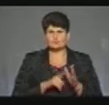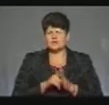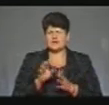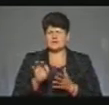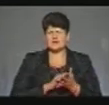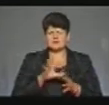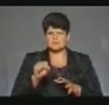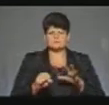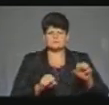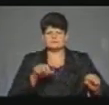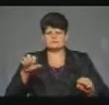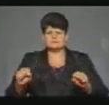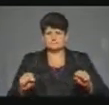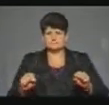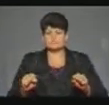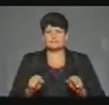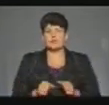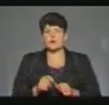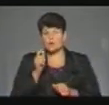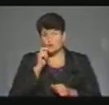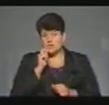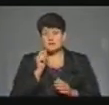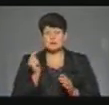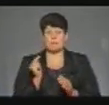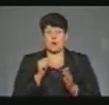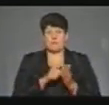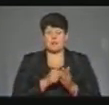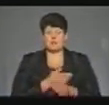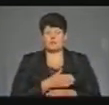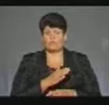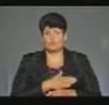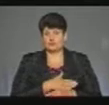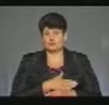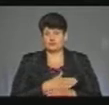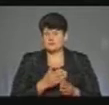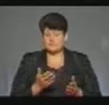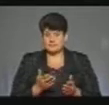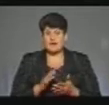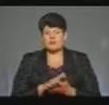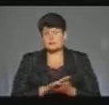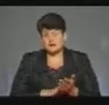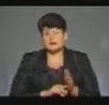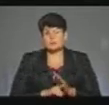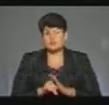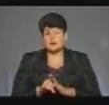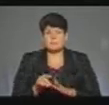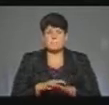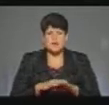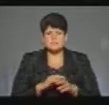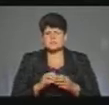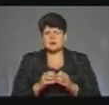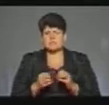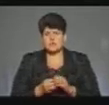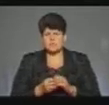українських. Наразі зупинився на нас. Таким чином українці опинились в Польщі попри власне бажання. І далі почалася маса проблем